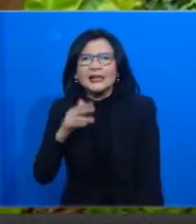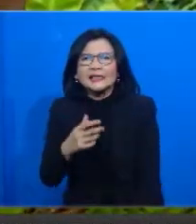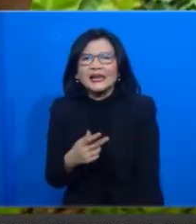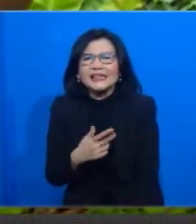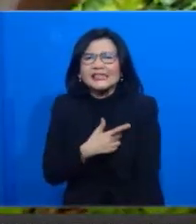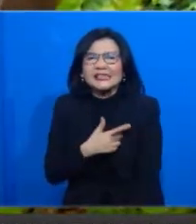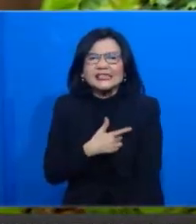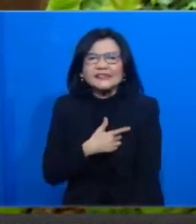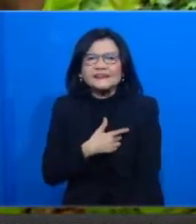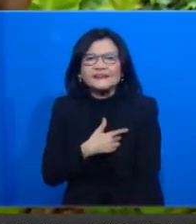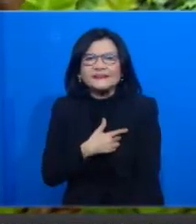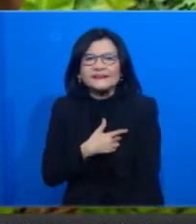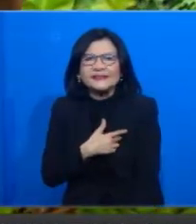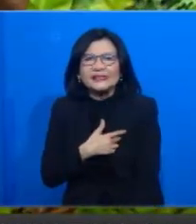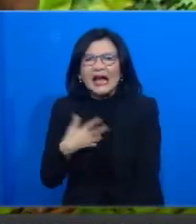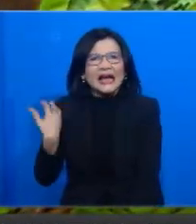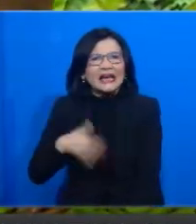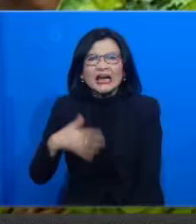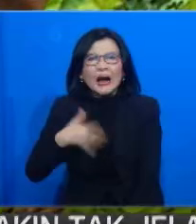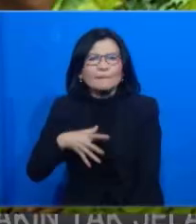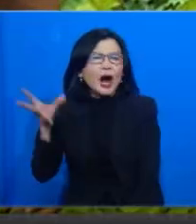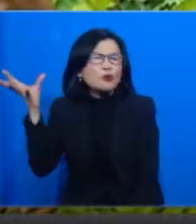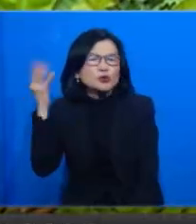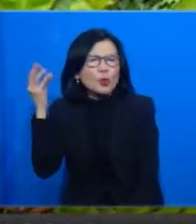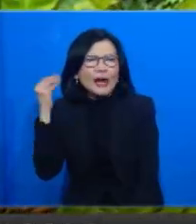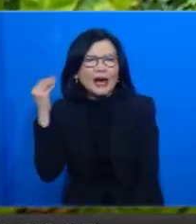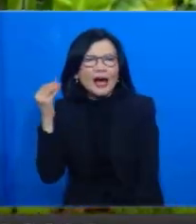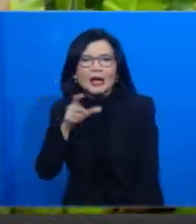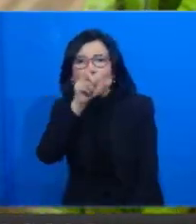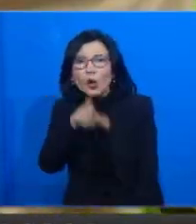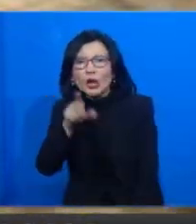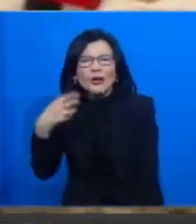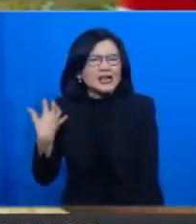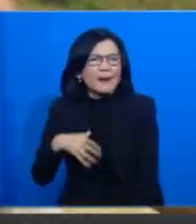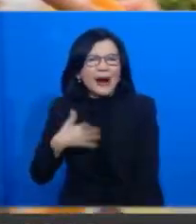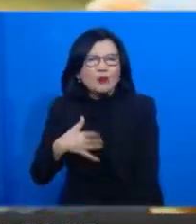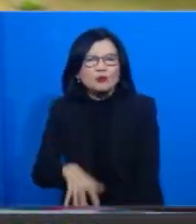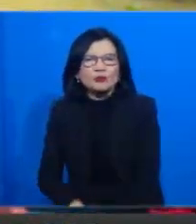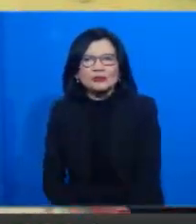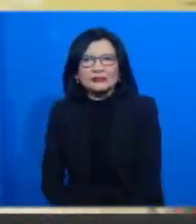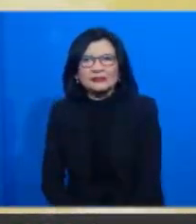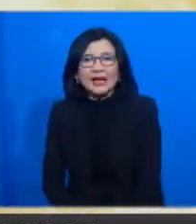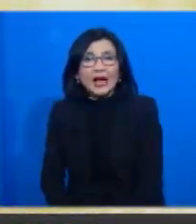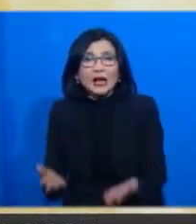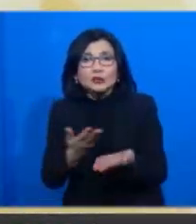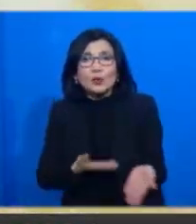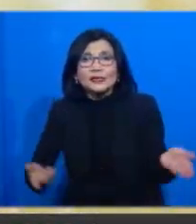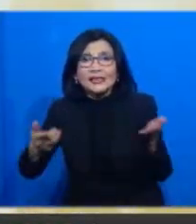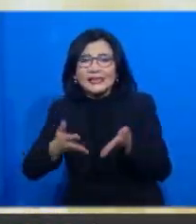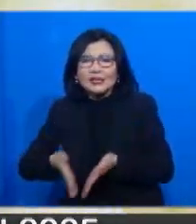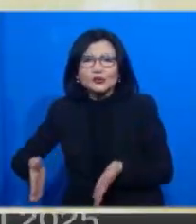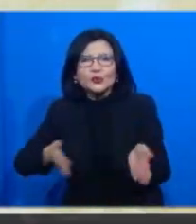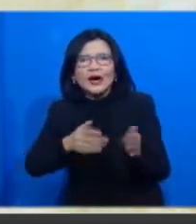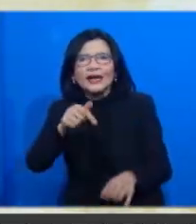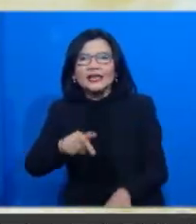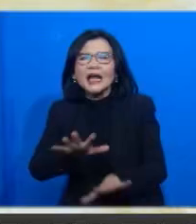jadi tidak suka atau sensitif, jadi tidak suka dengan suara bising atau kehadiran manusia. Suasana kehidupan bekantan seperti ini, di tengah-tengah sungai tentu